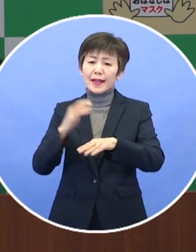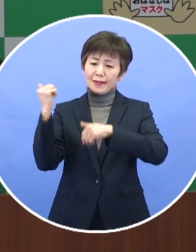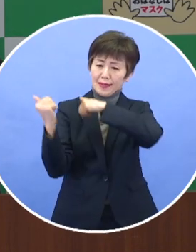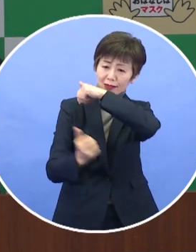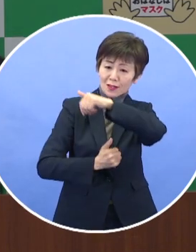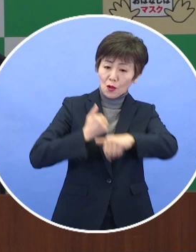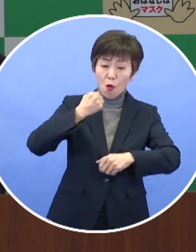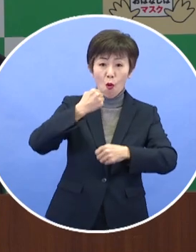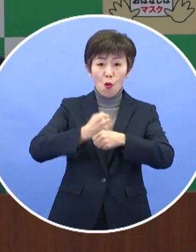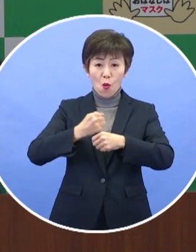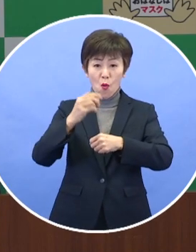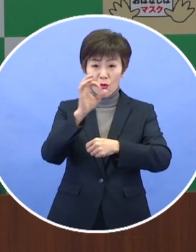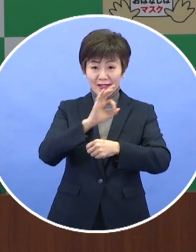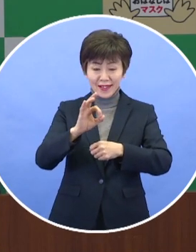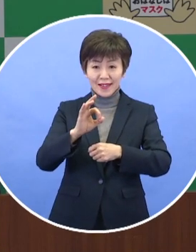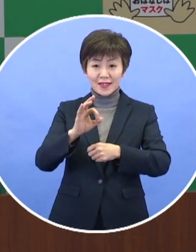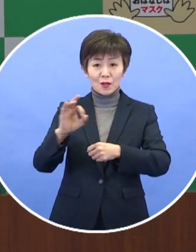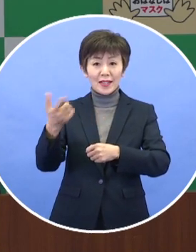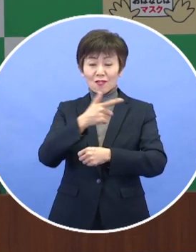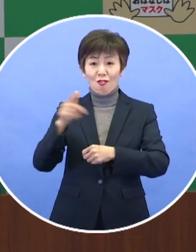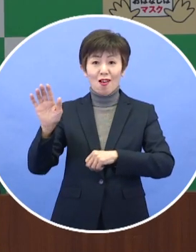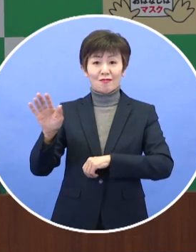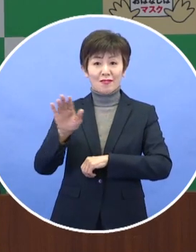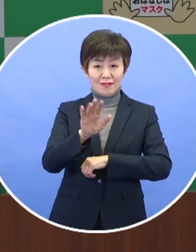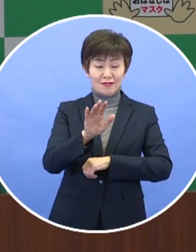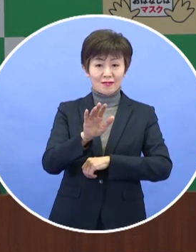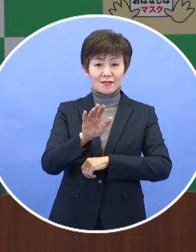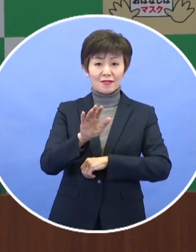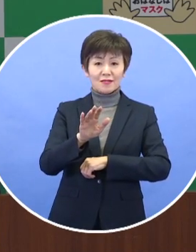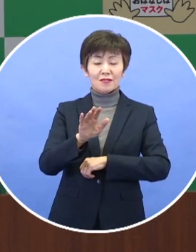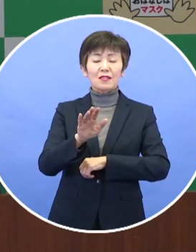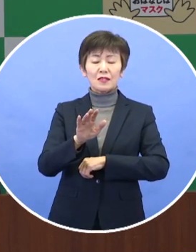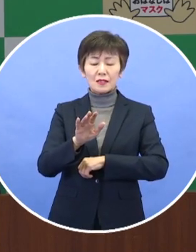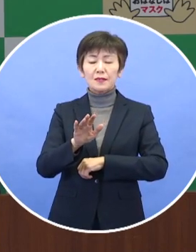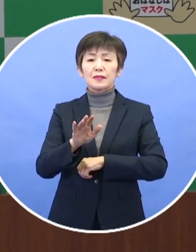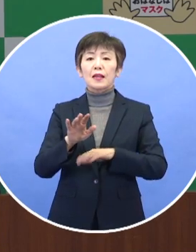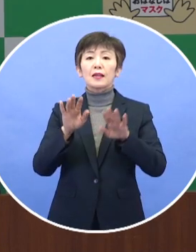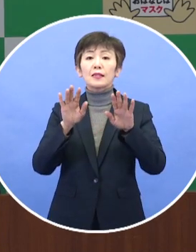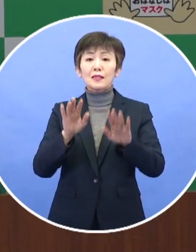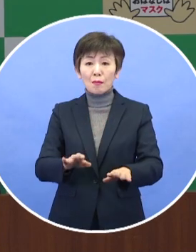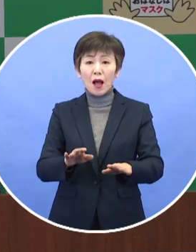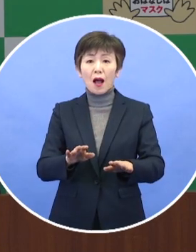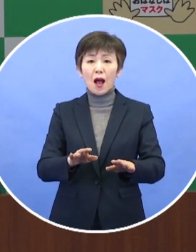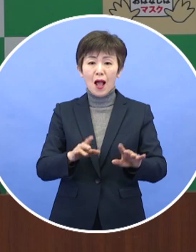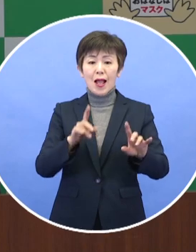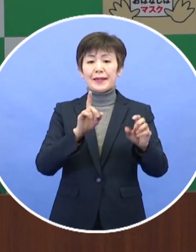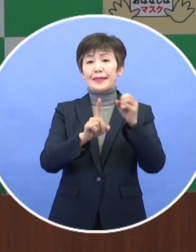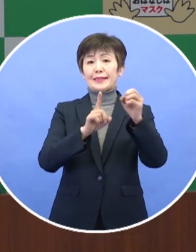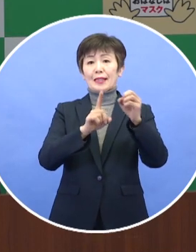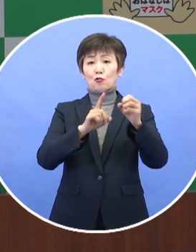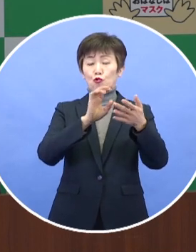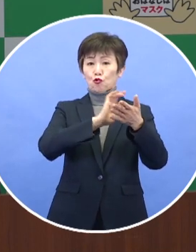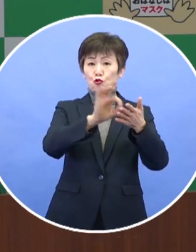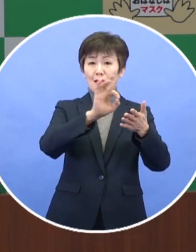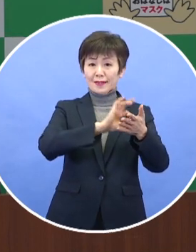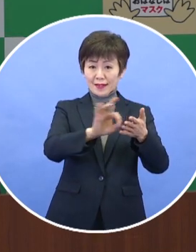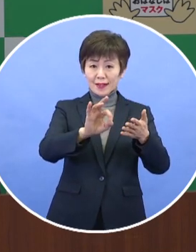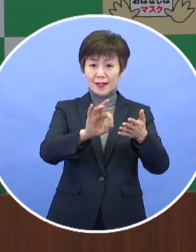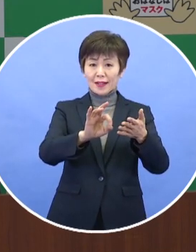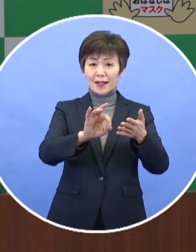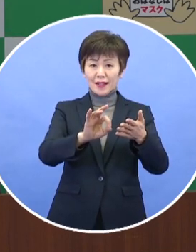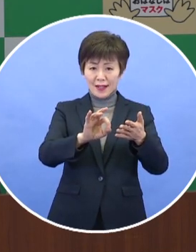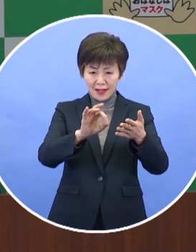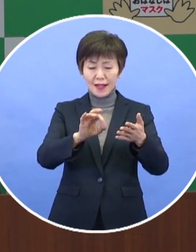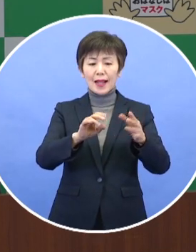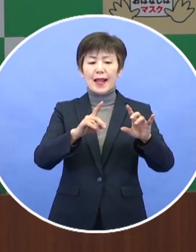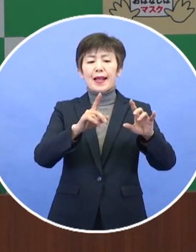とか、一部かと思いますが、こういったものを使ってですね、例えば繊維製品でも、スマート繊維みたいな